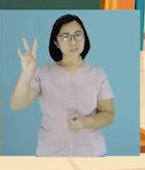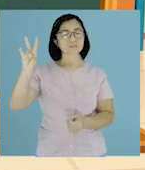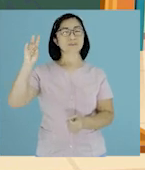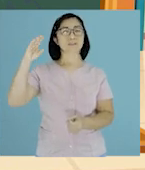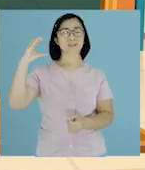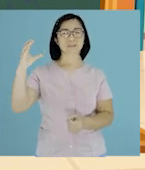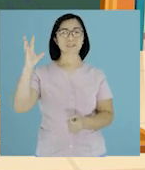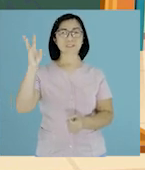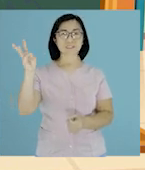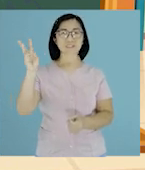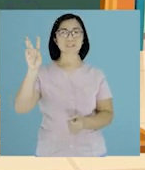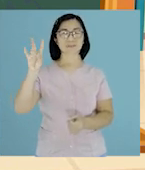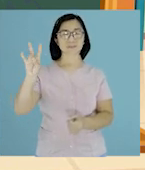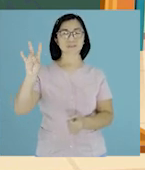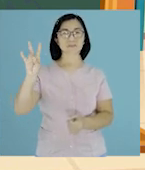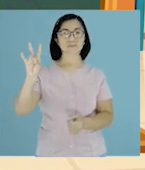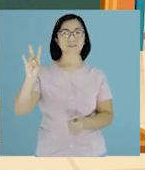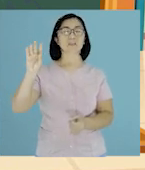767,